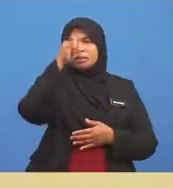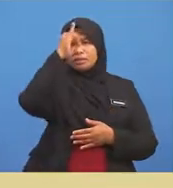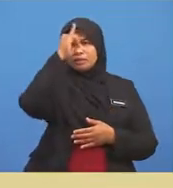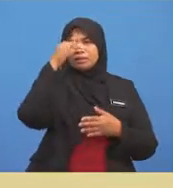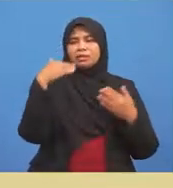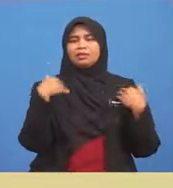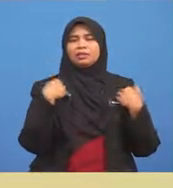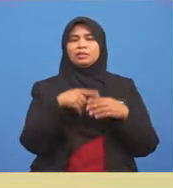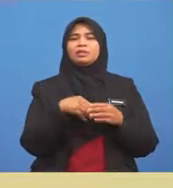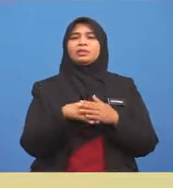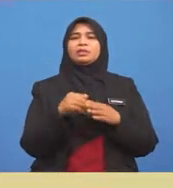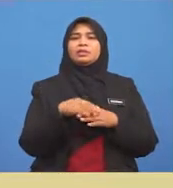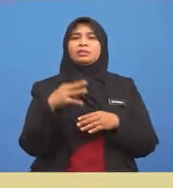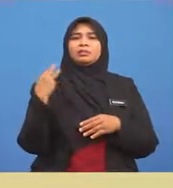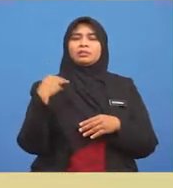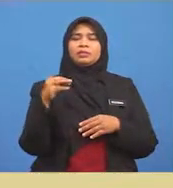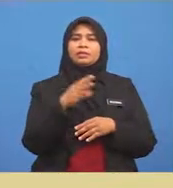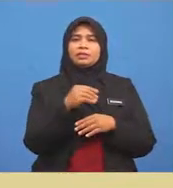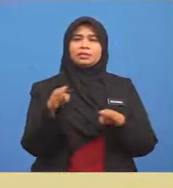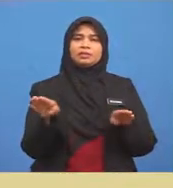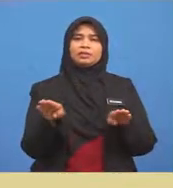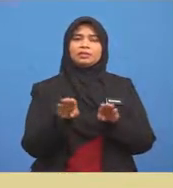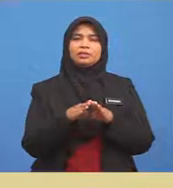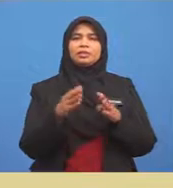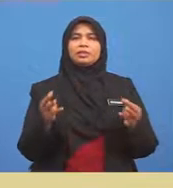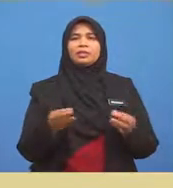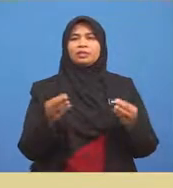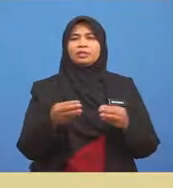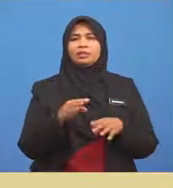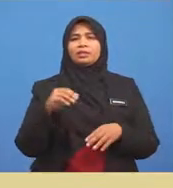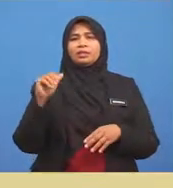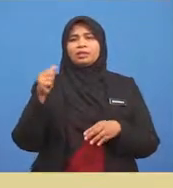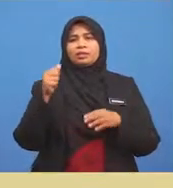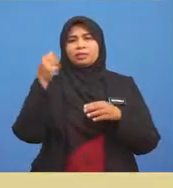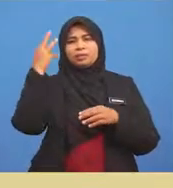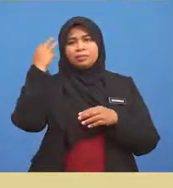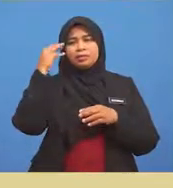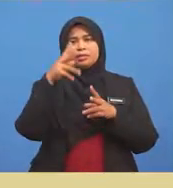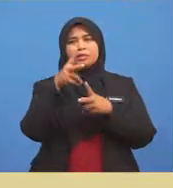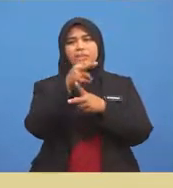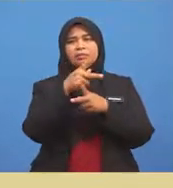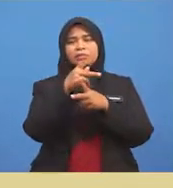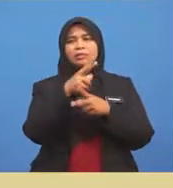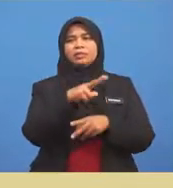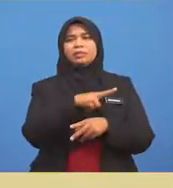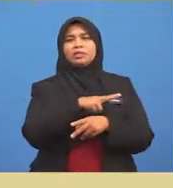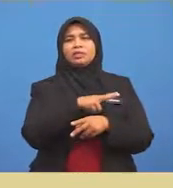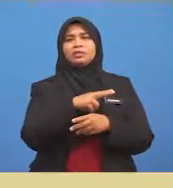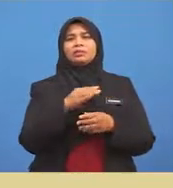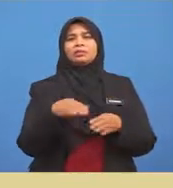mereka dan sebagai galakan agar mereka memelihara harta tersebut sebagaimana